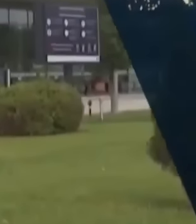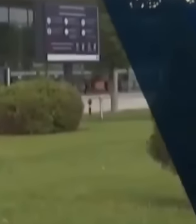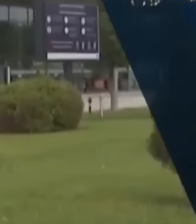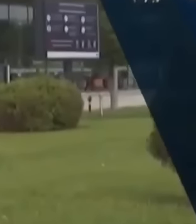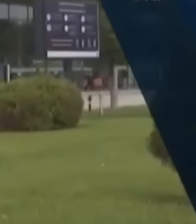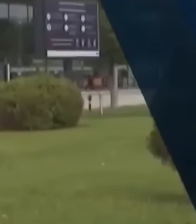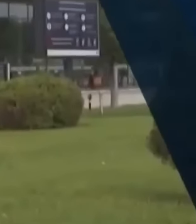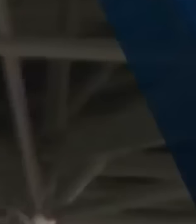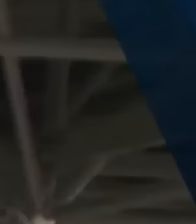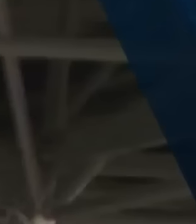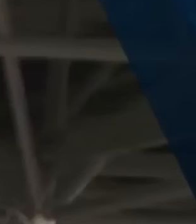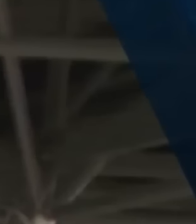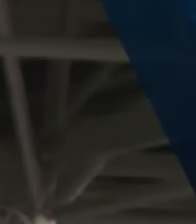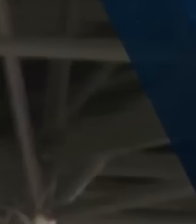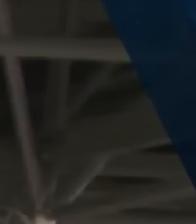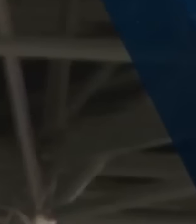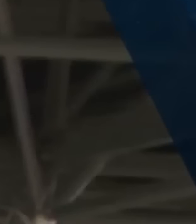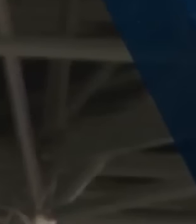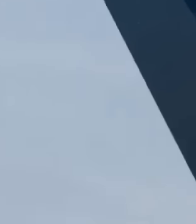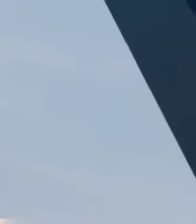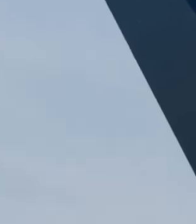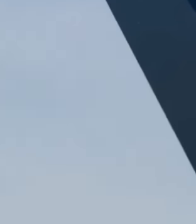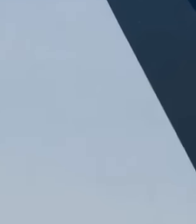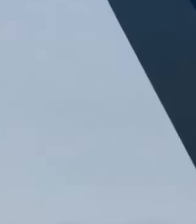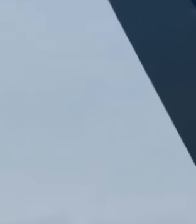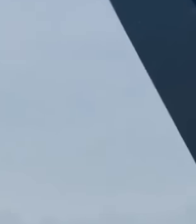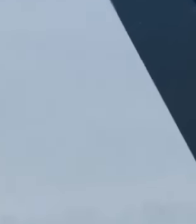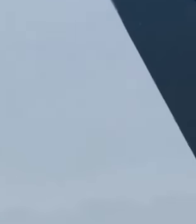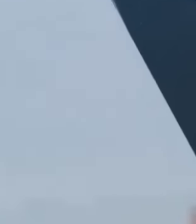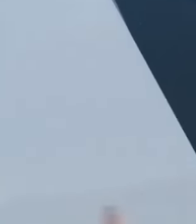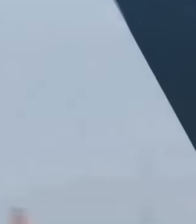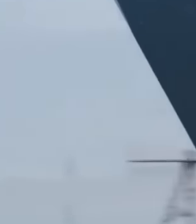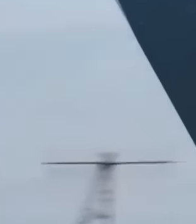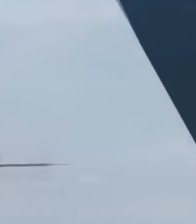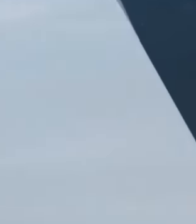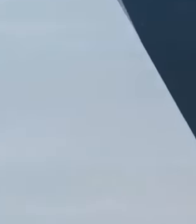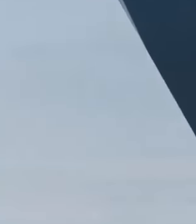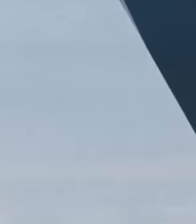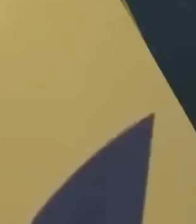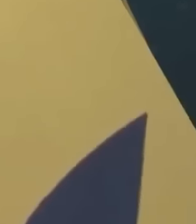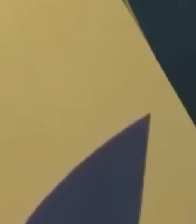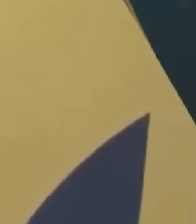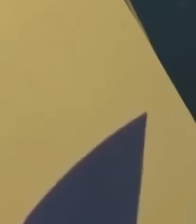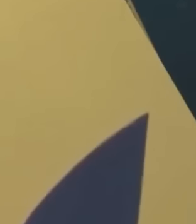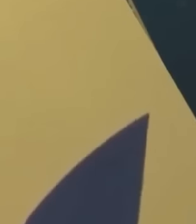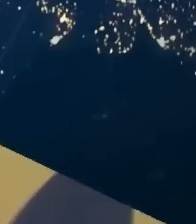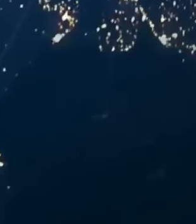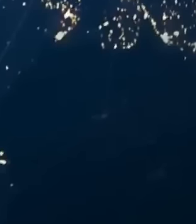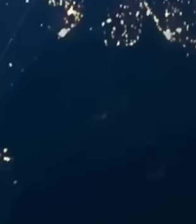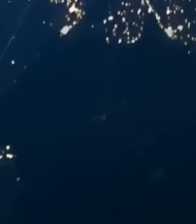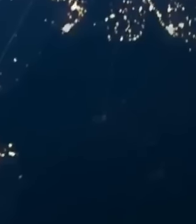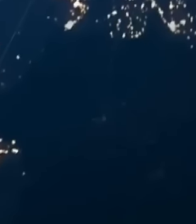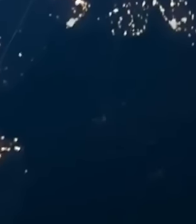si u trajtua incidentin e aeroportit në Shkupit në konferencën e kryeministrave, presidentja ka thënë se është për